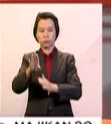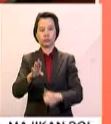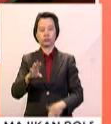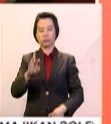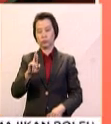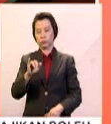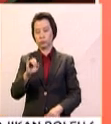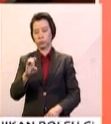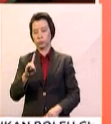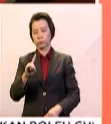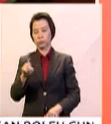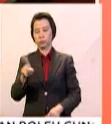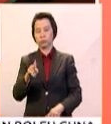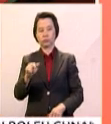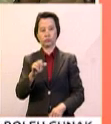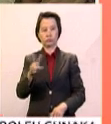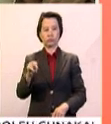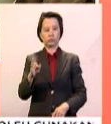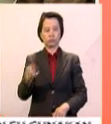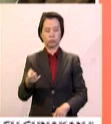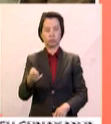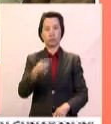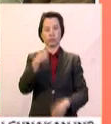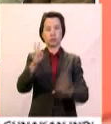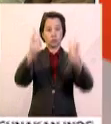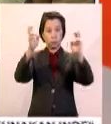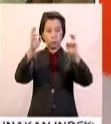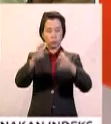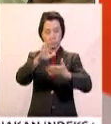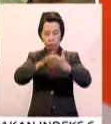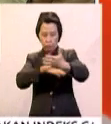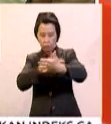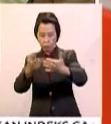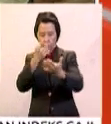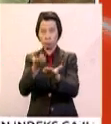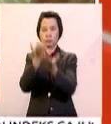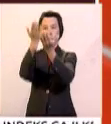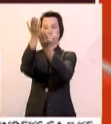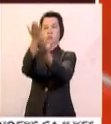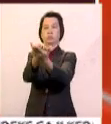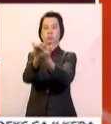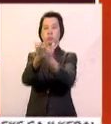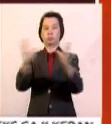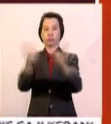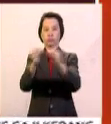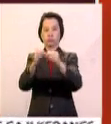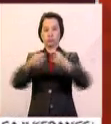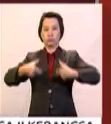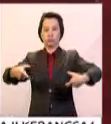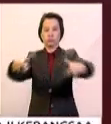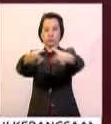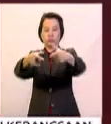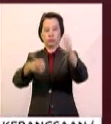Mohd Rizwan Mat Yusof, usul tersebut sedang dirangka untuk dibentang dalam sidang parlimen.